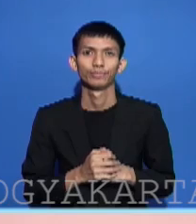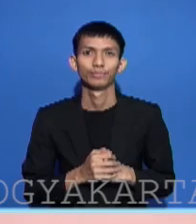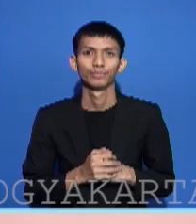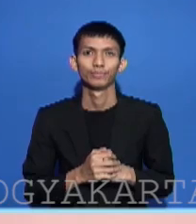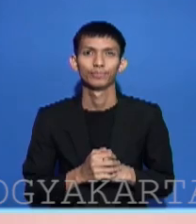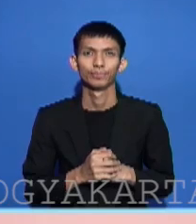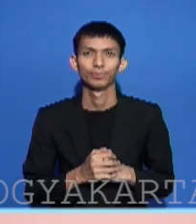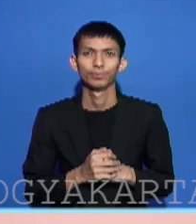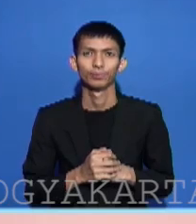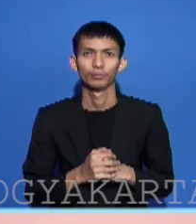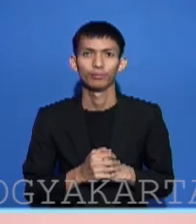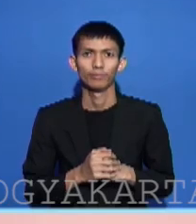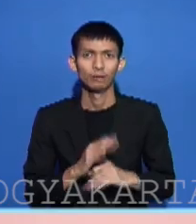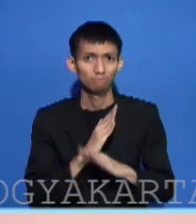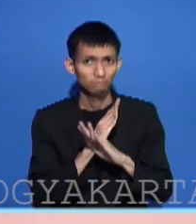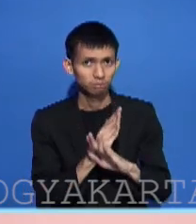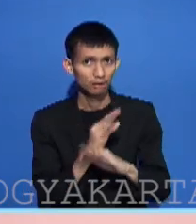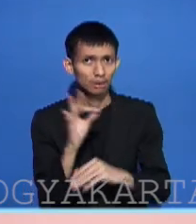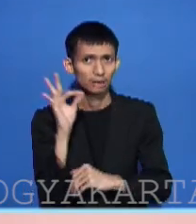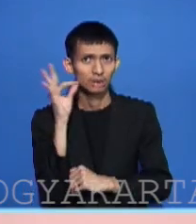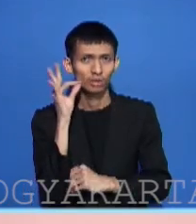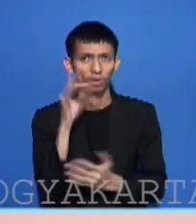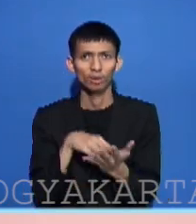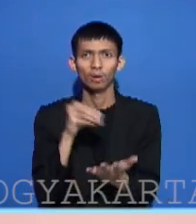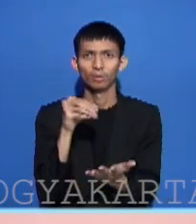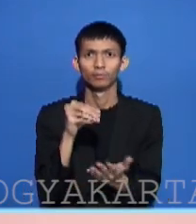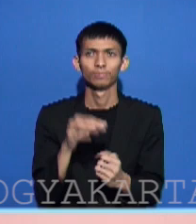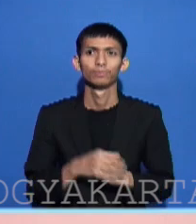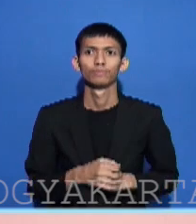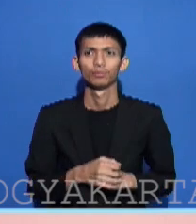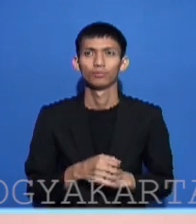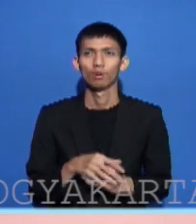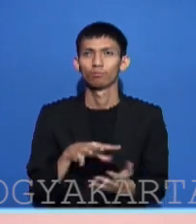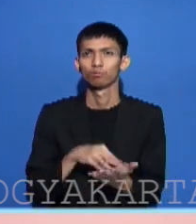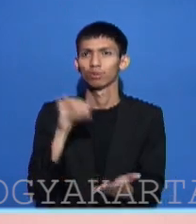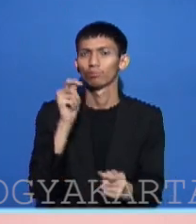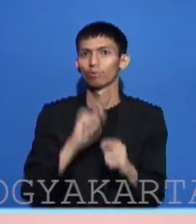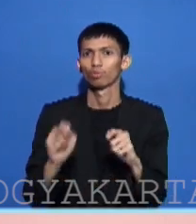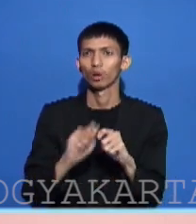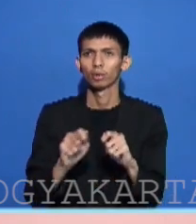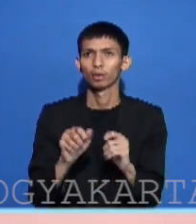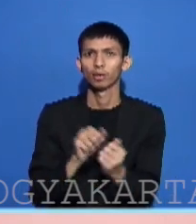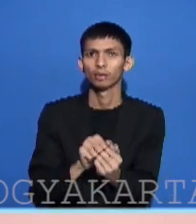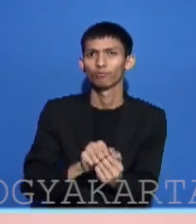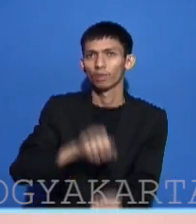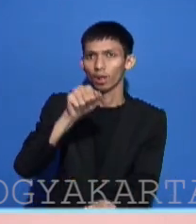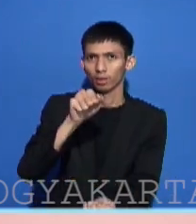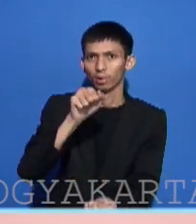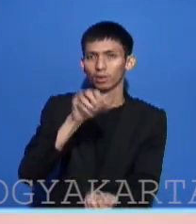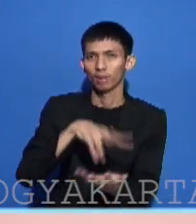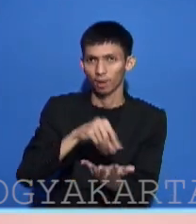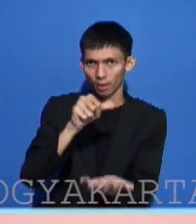Saudara, untuk mengantisipasi praktek mafia tanah, pengurus pusat Ikatan Pejabat Pembuat Akta Tanah mendukung upaya pemerintah dalam